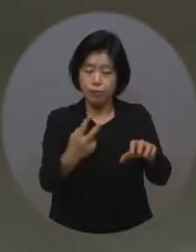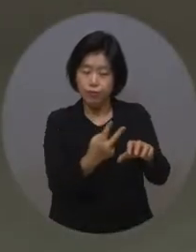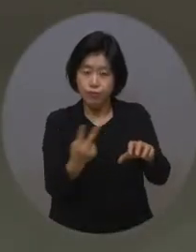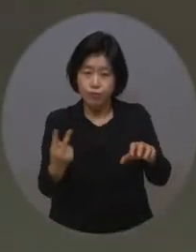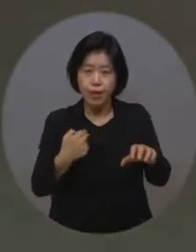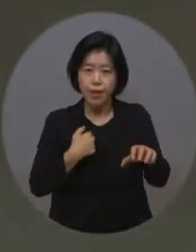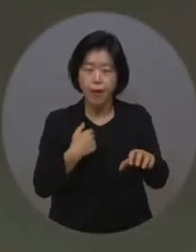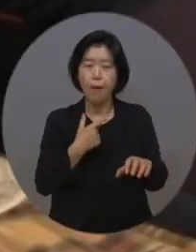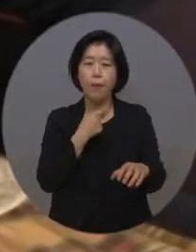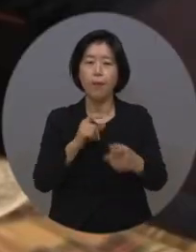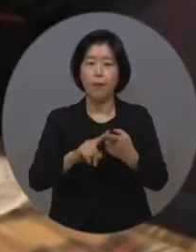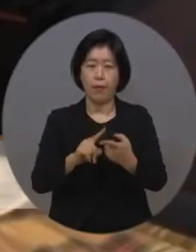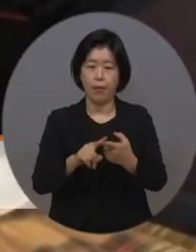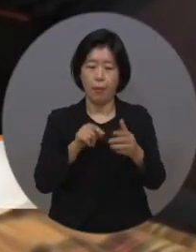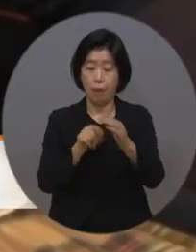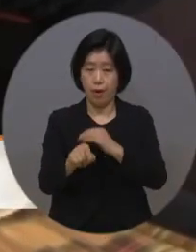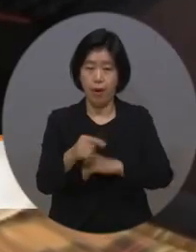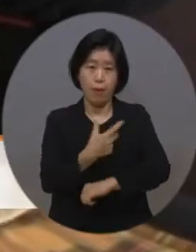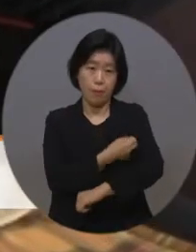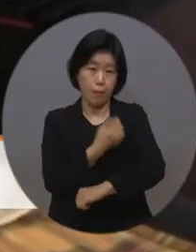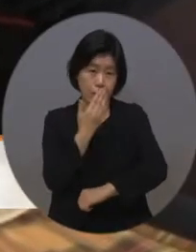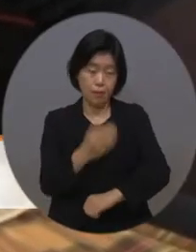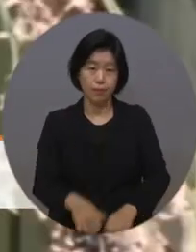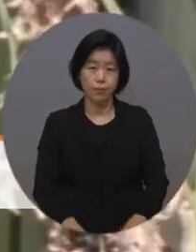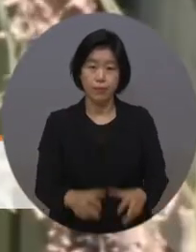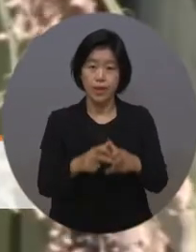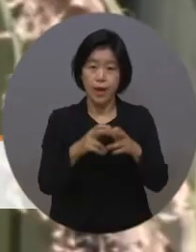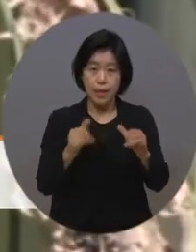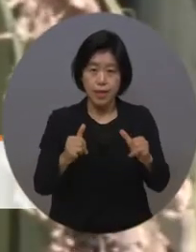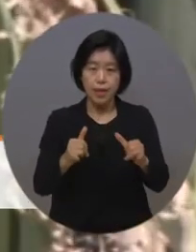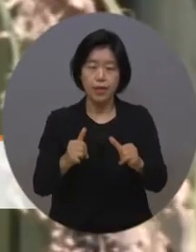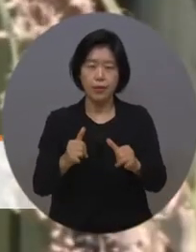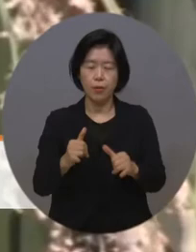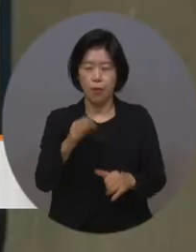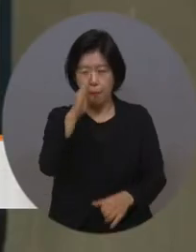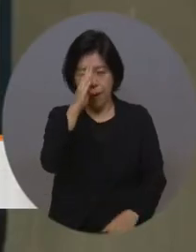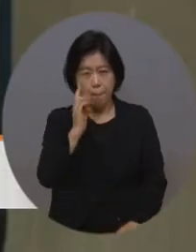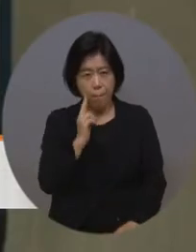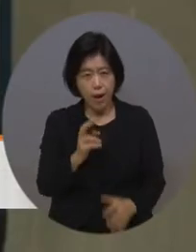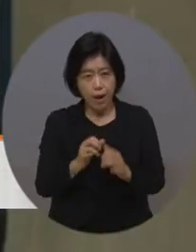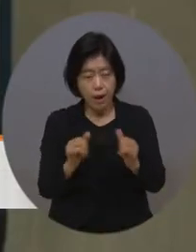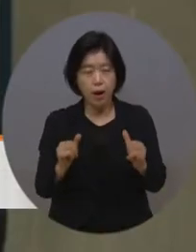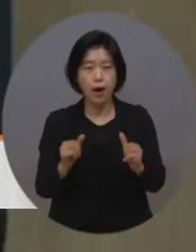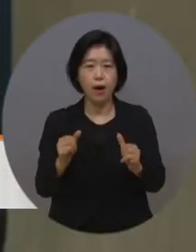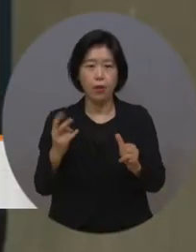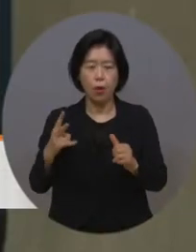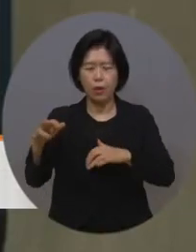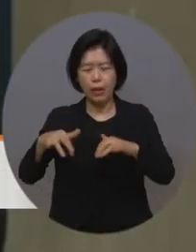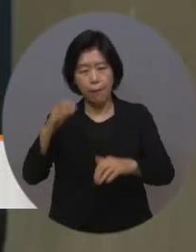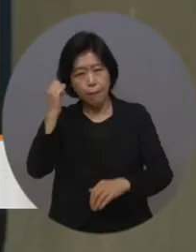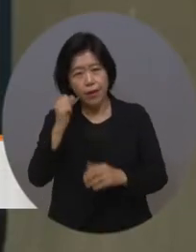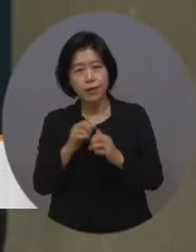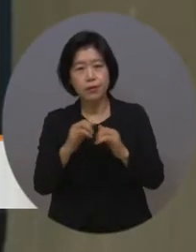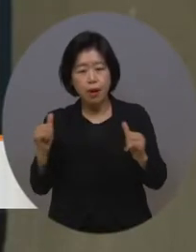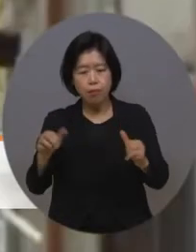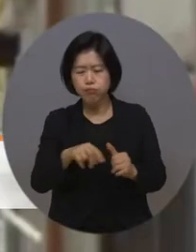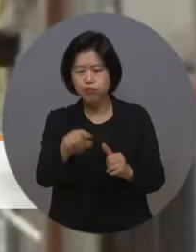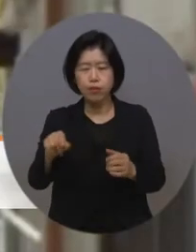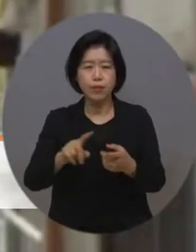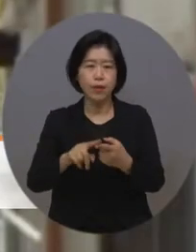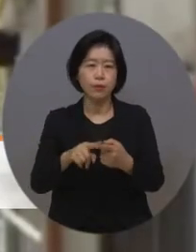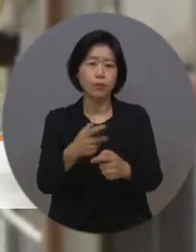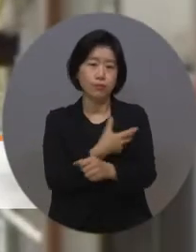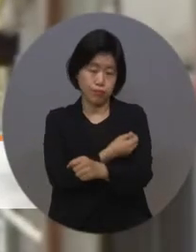있습니다. 장애인과 중증질환자, 거리 노숙인 등 접종 사각지대에 대해서도 맞춤형